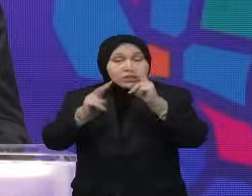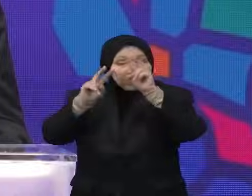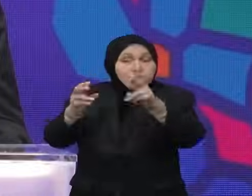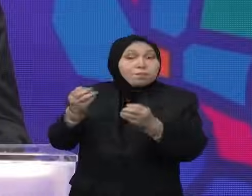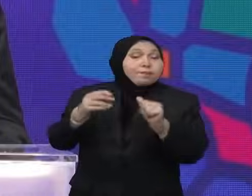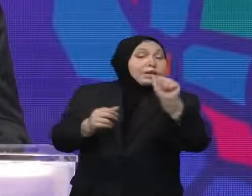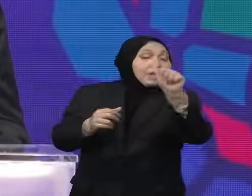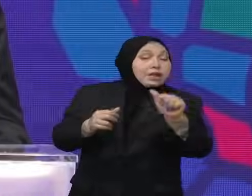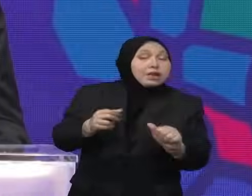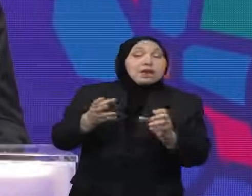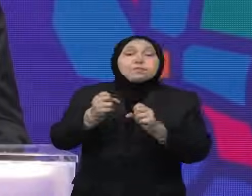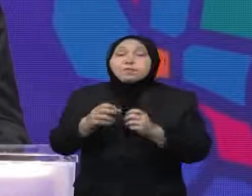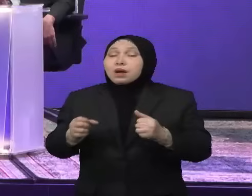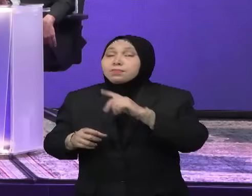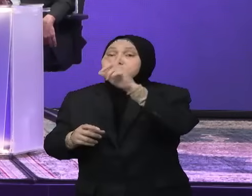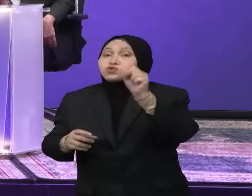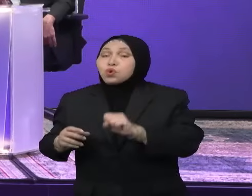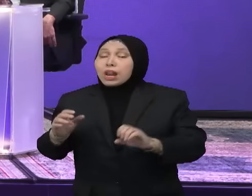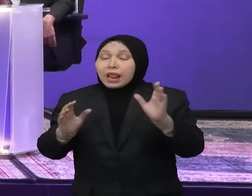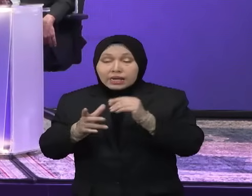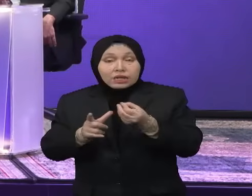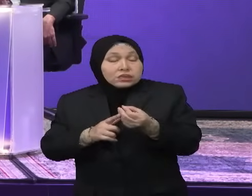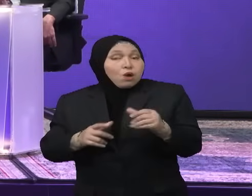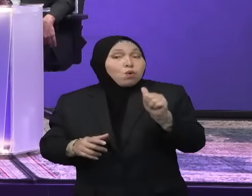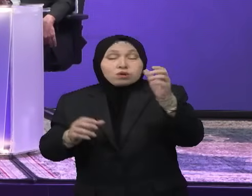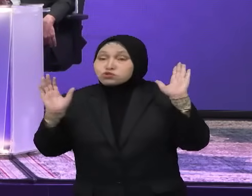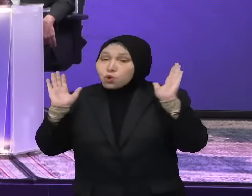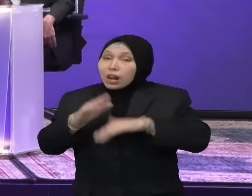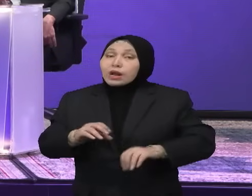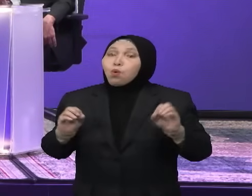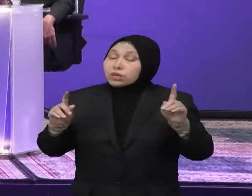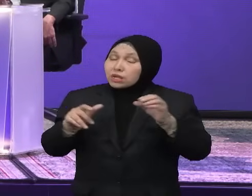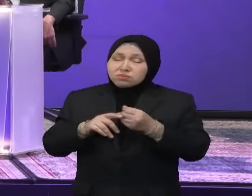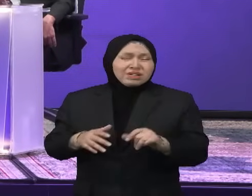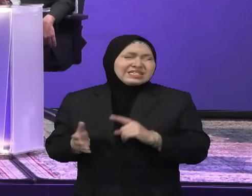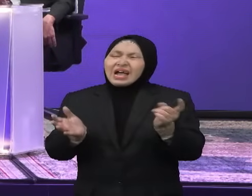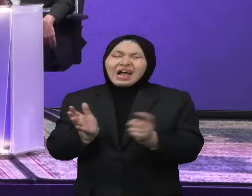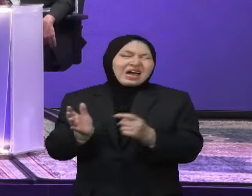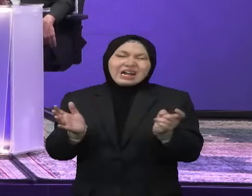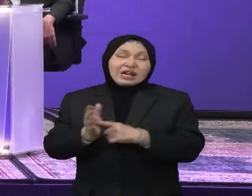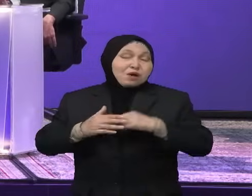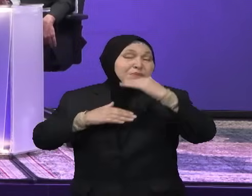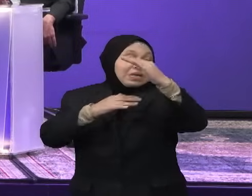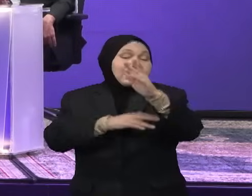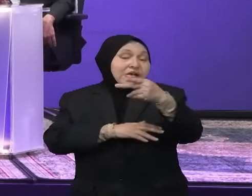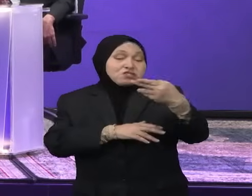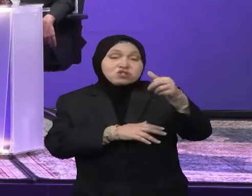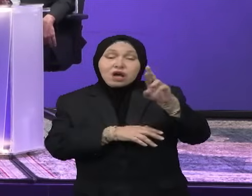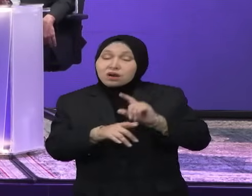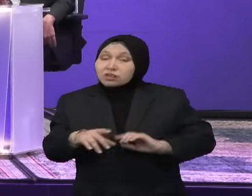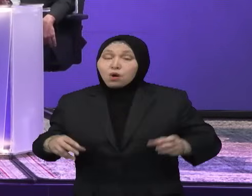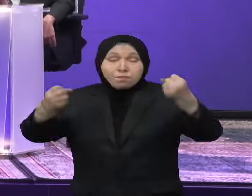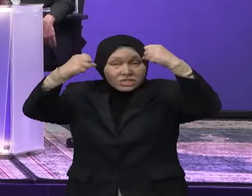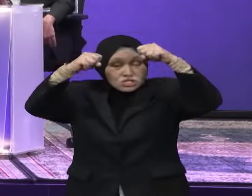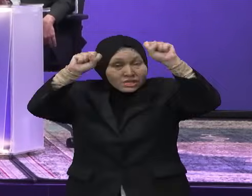dapat. Kan? Bukan ditanya berapa solat ke, solat ni okey ke tak okey. Jaranglah ya, di peringkat HR ataupun di peringkat majikan